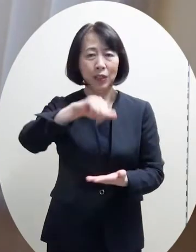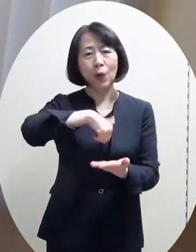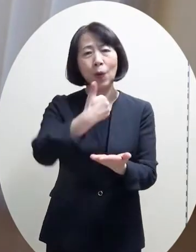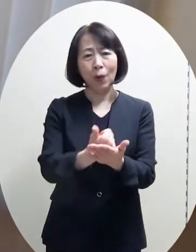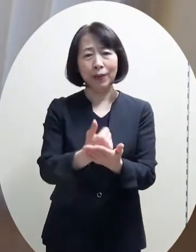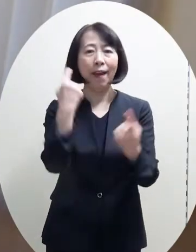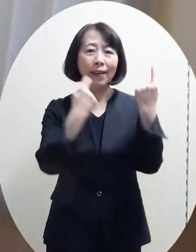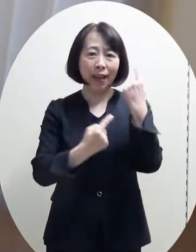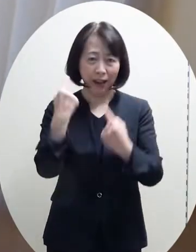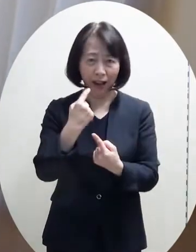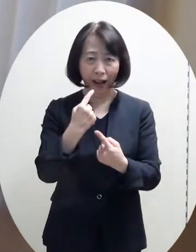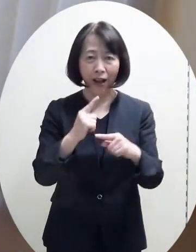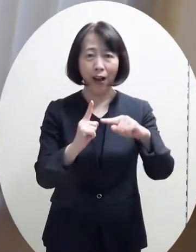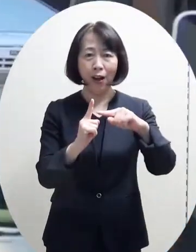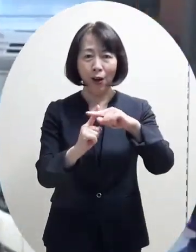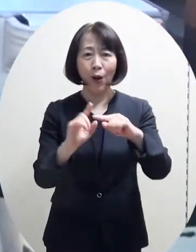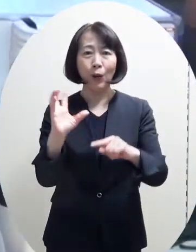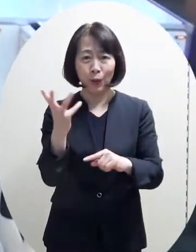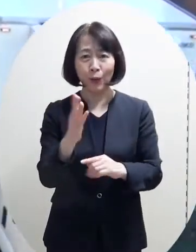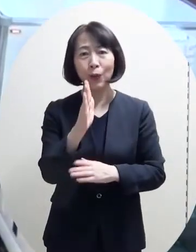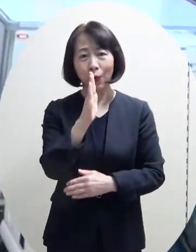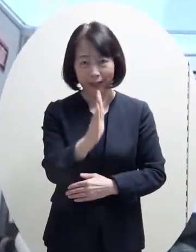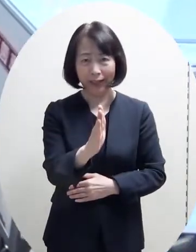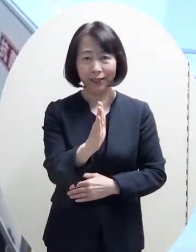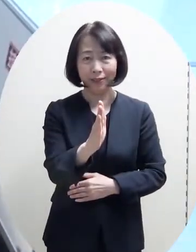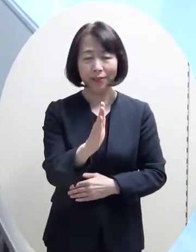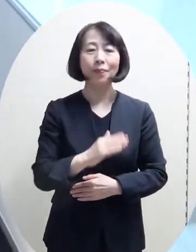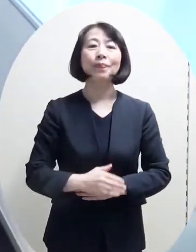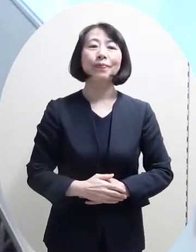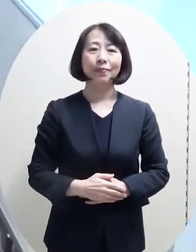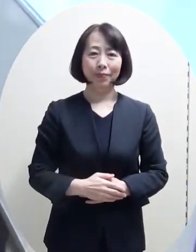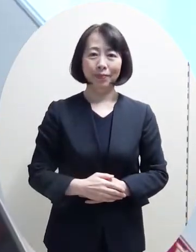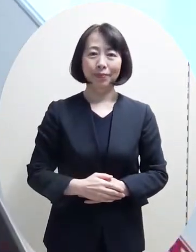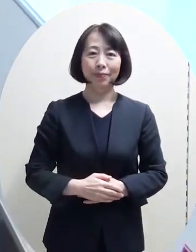痛い。救急車お願いします。